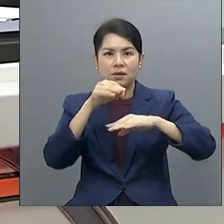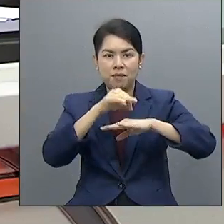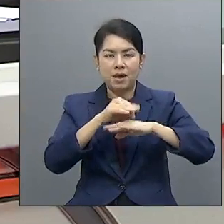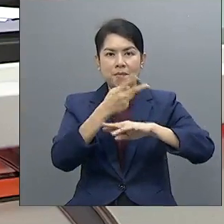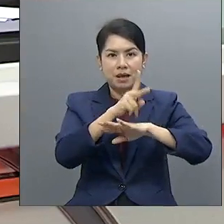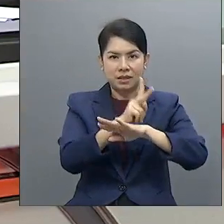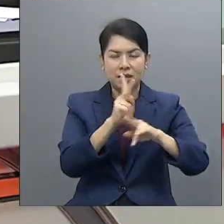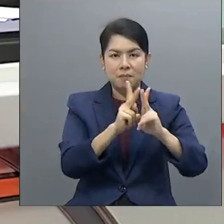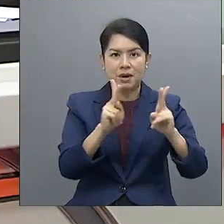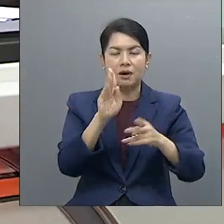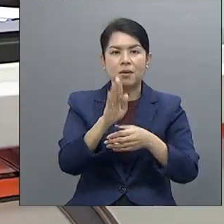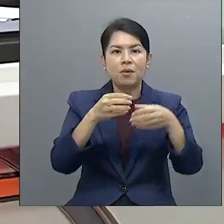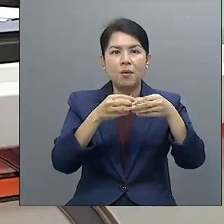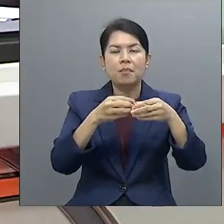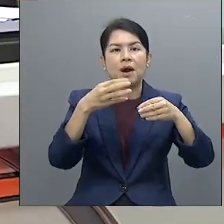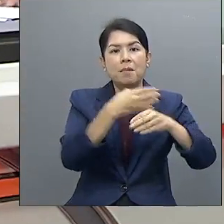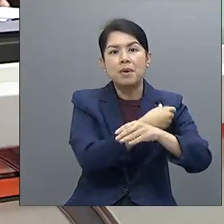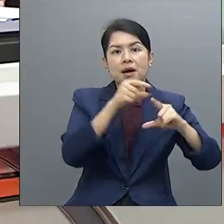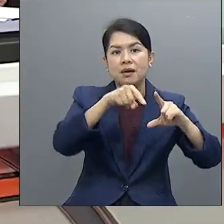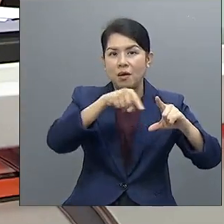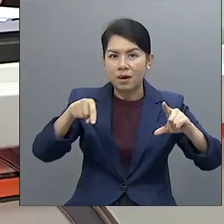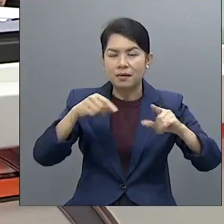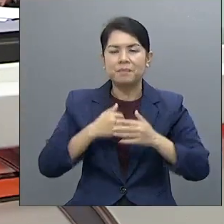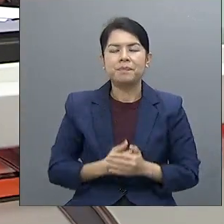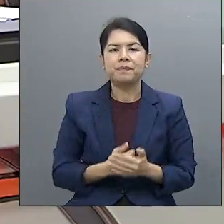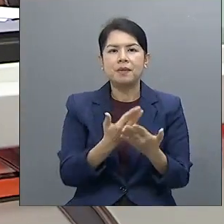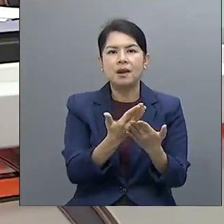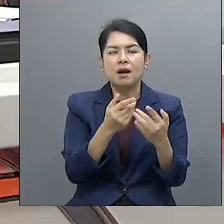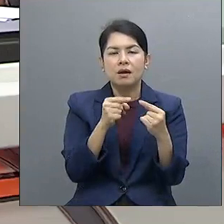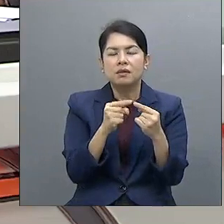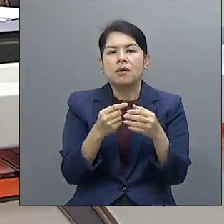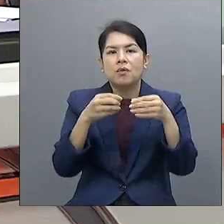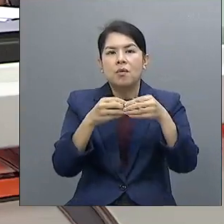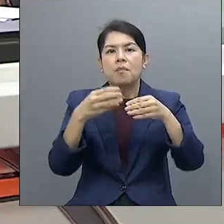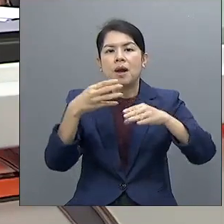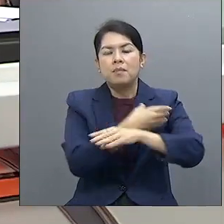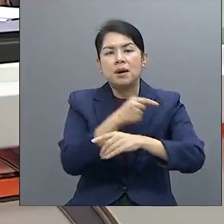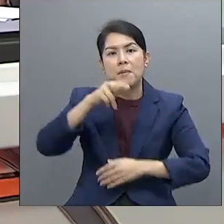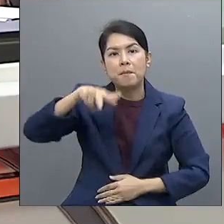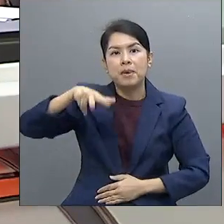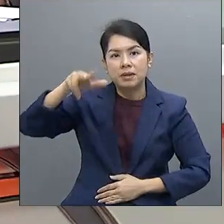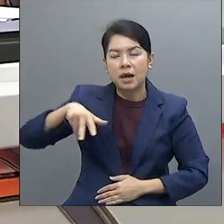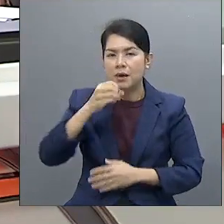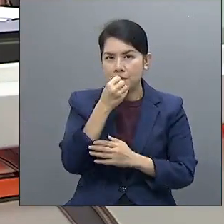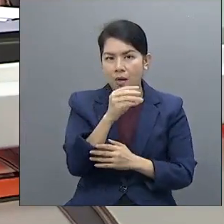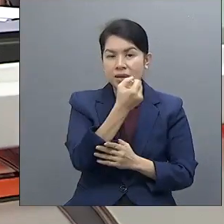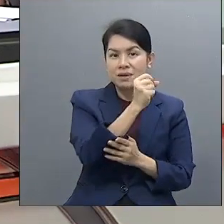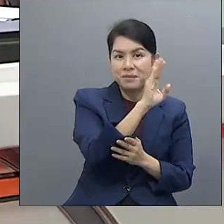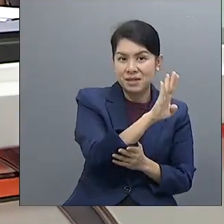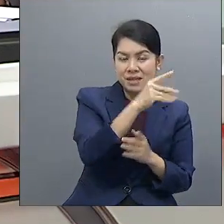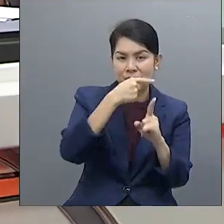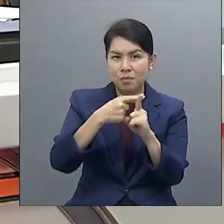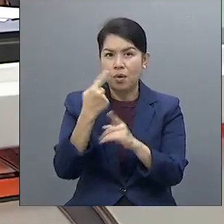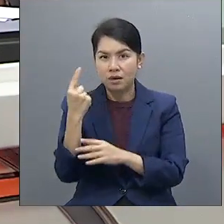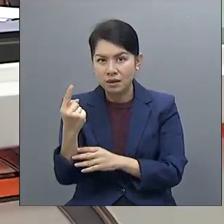พอท่าทีของทางเพื่อไทยยืนยันชัดเจนในสูตร14+1 1ที่ว่าหมายถึงตำแหน่งเก้าอี้